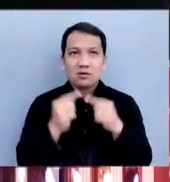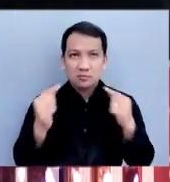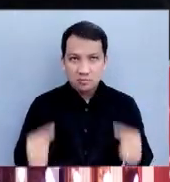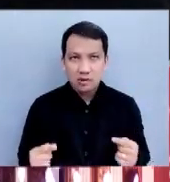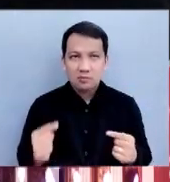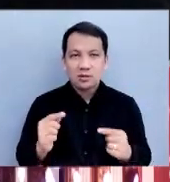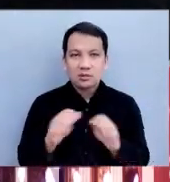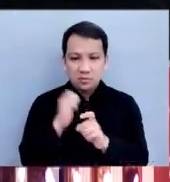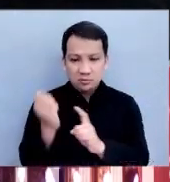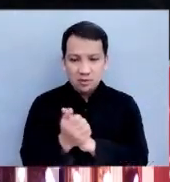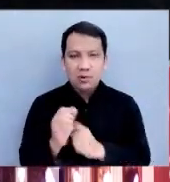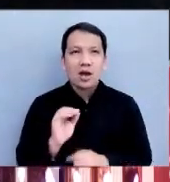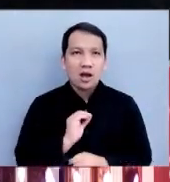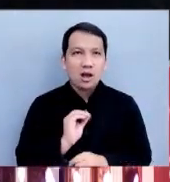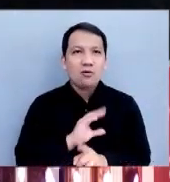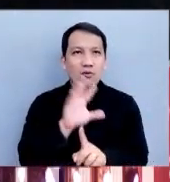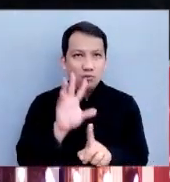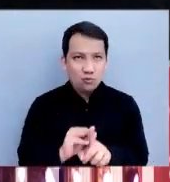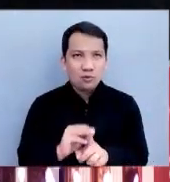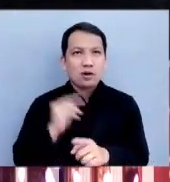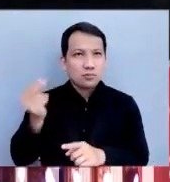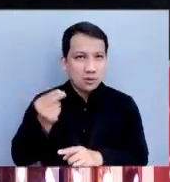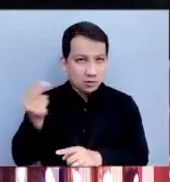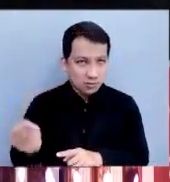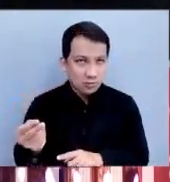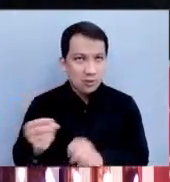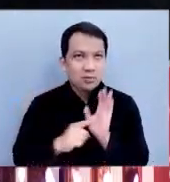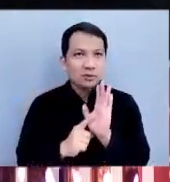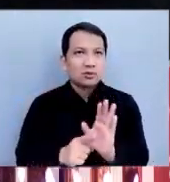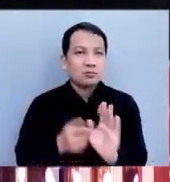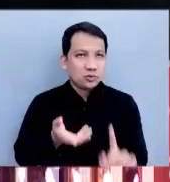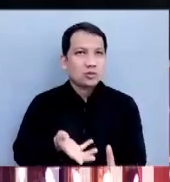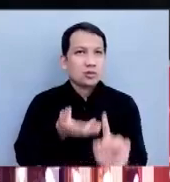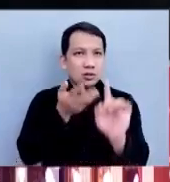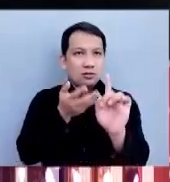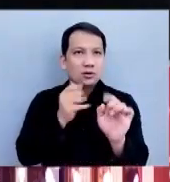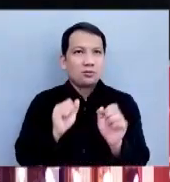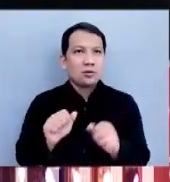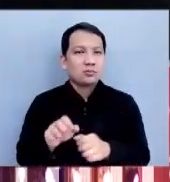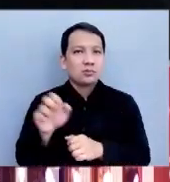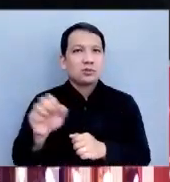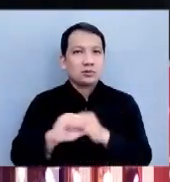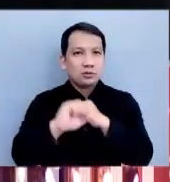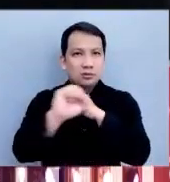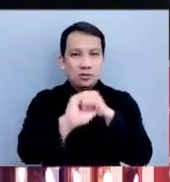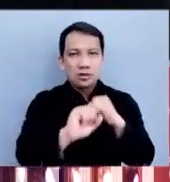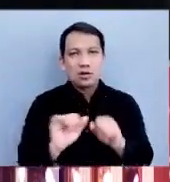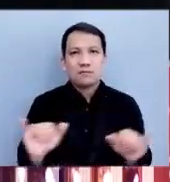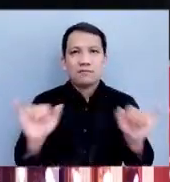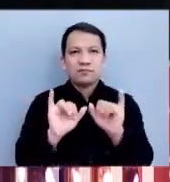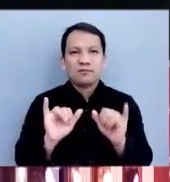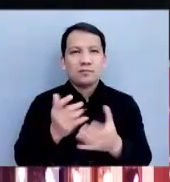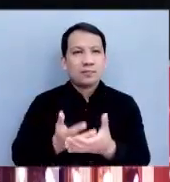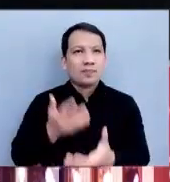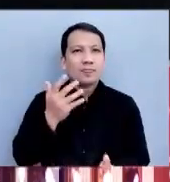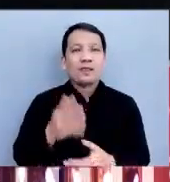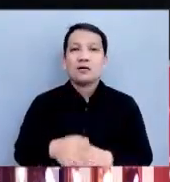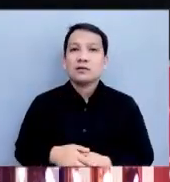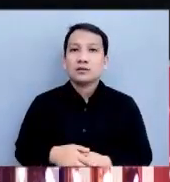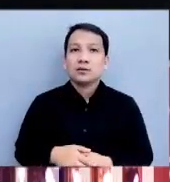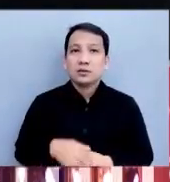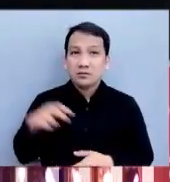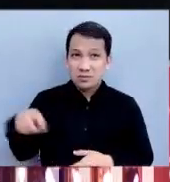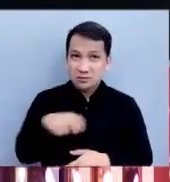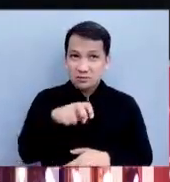ating environment, ang ating kultura, ang ating history, at itanghal natin ang ating turismo. Palagi ko, maraming yayaman dyan dahil ang